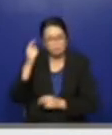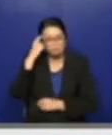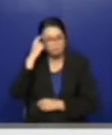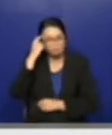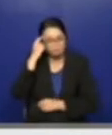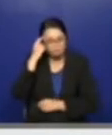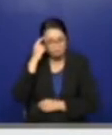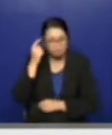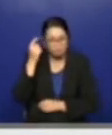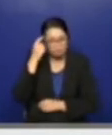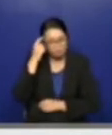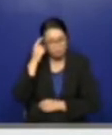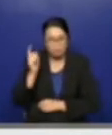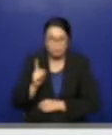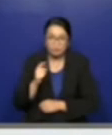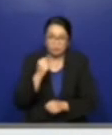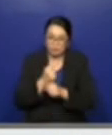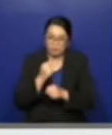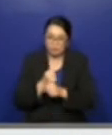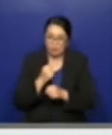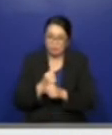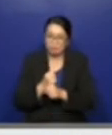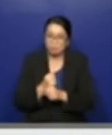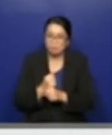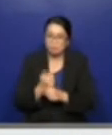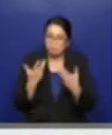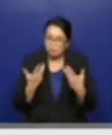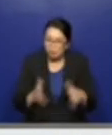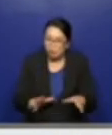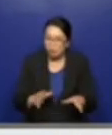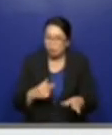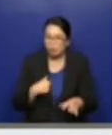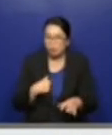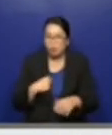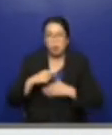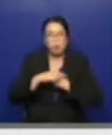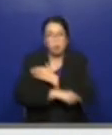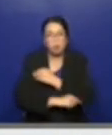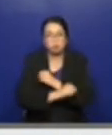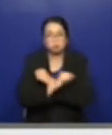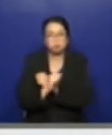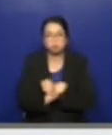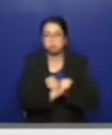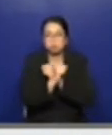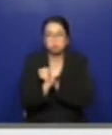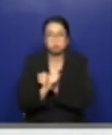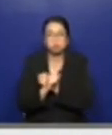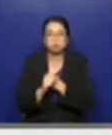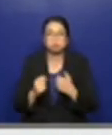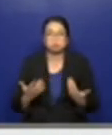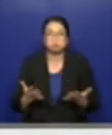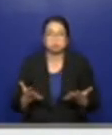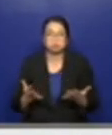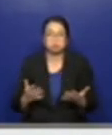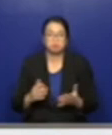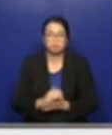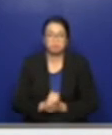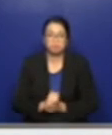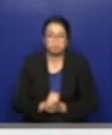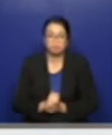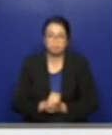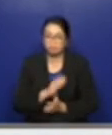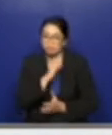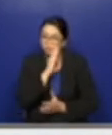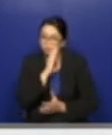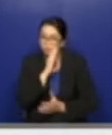ฟังแล้วท่านคิดว่าถ้าทำอย่างนี้ได้เนี่ยท่านจะป้องกันทุจริตได้ไงคณะกรรมการที่รองรับพระราชบัญญัติฉบับ